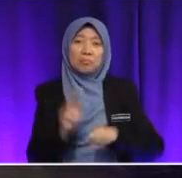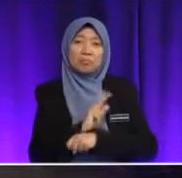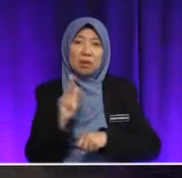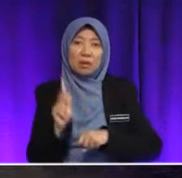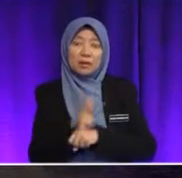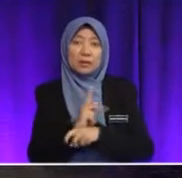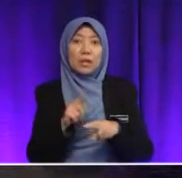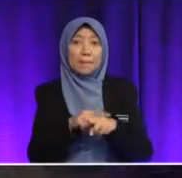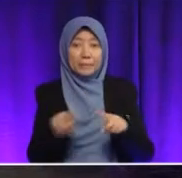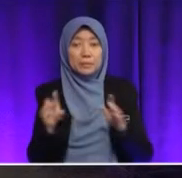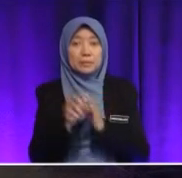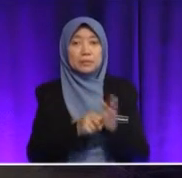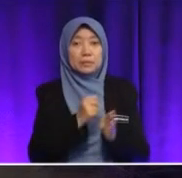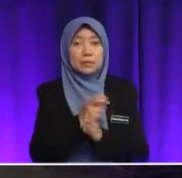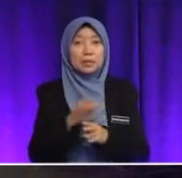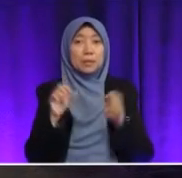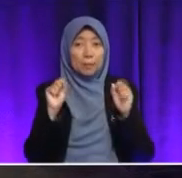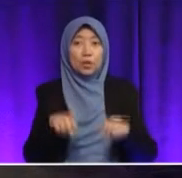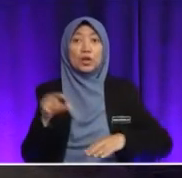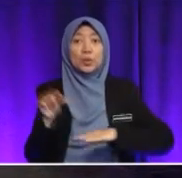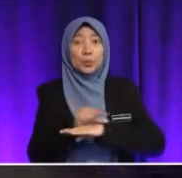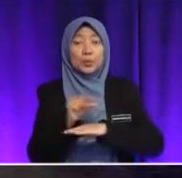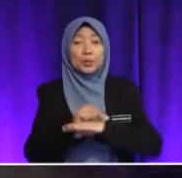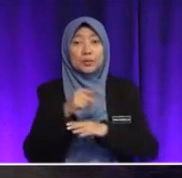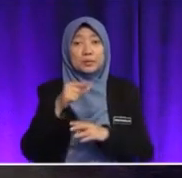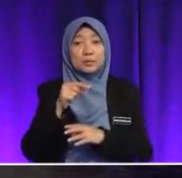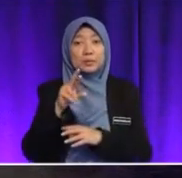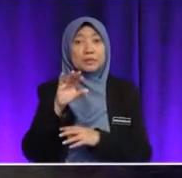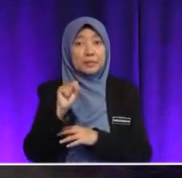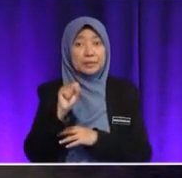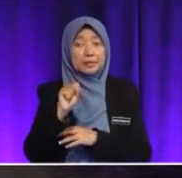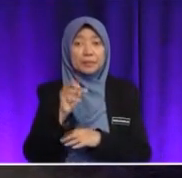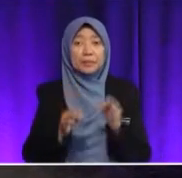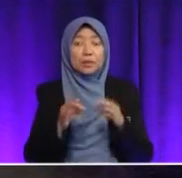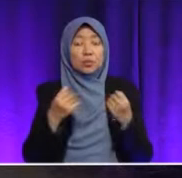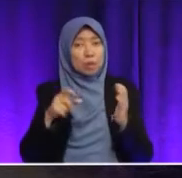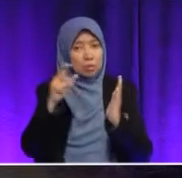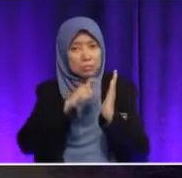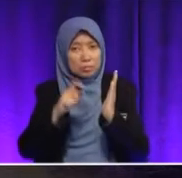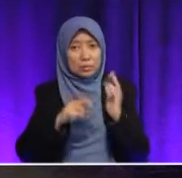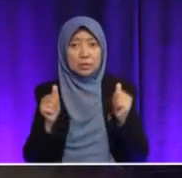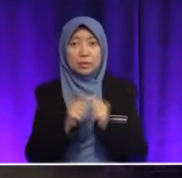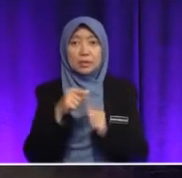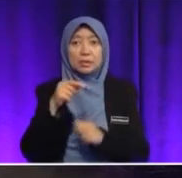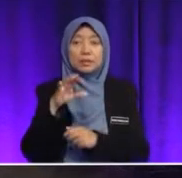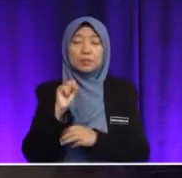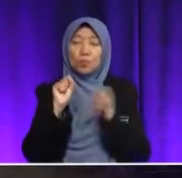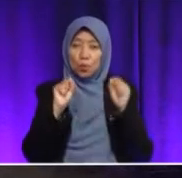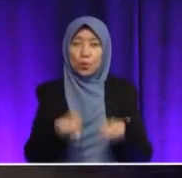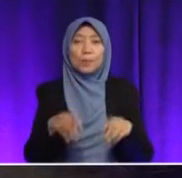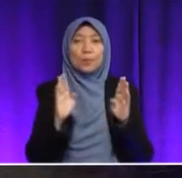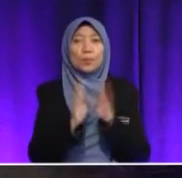sebenarnya Om kita boleh bu Negeri Oh boleh ya kalau udah spray dengan Restu Joe Memang boleh buka